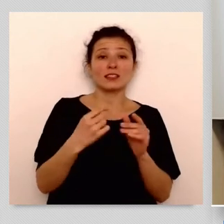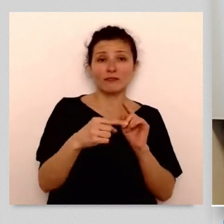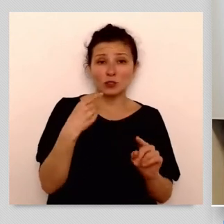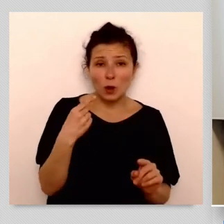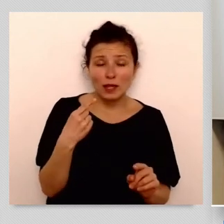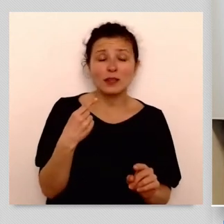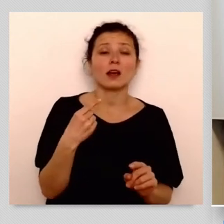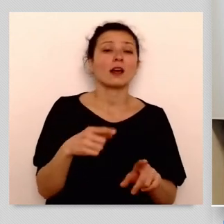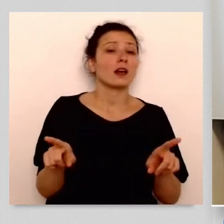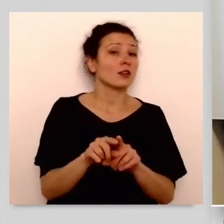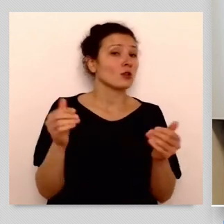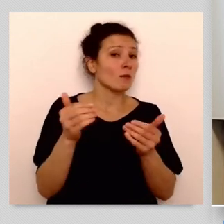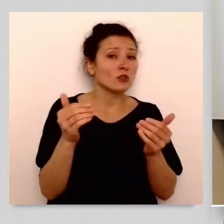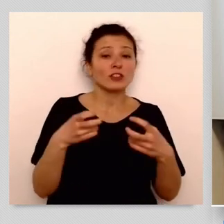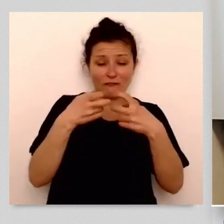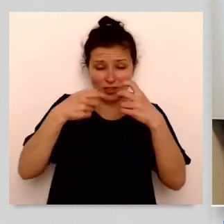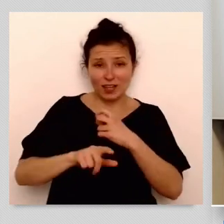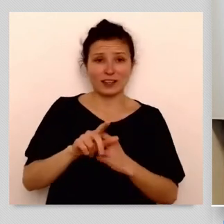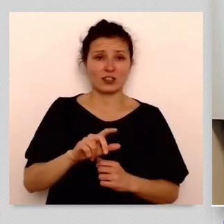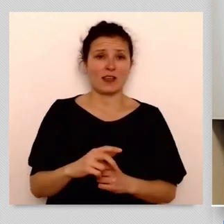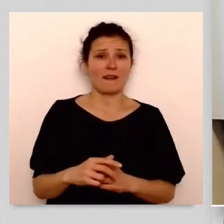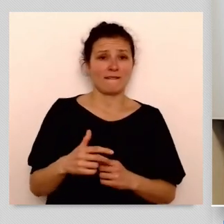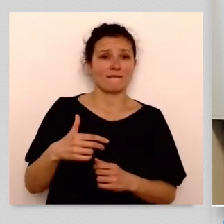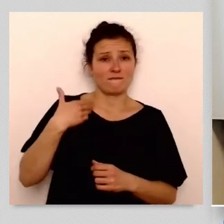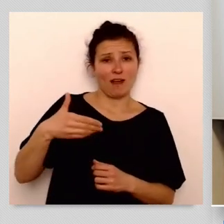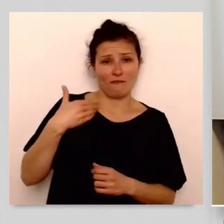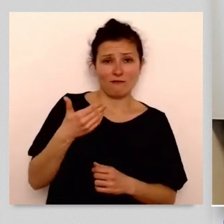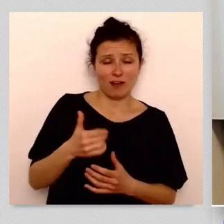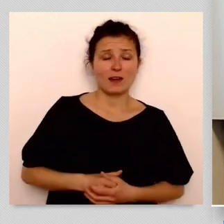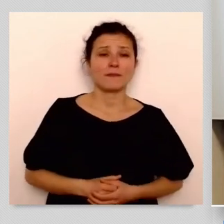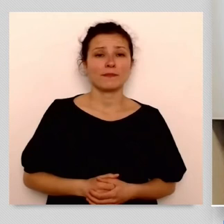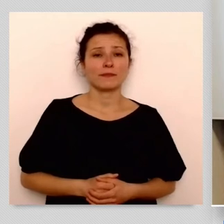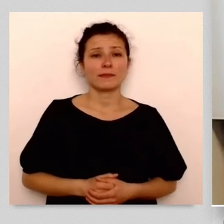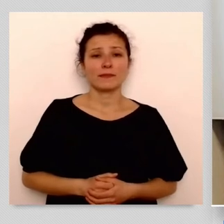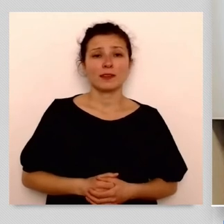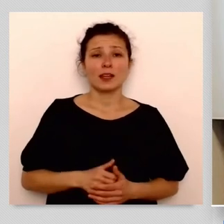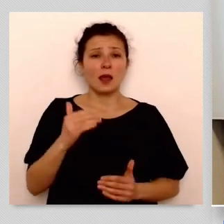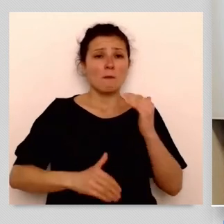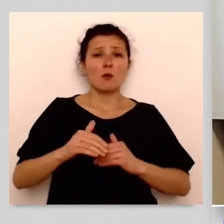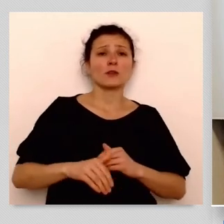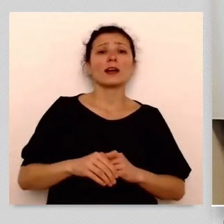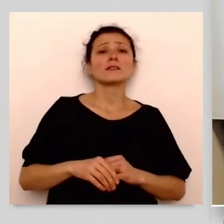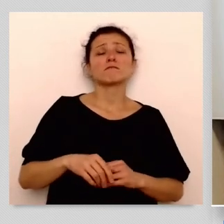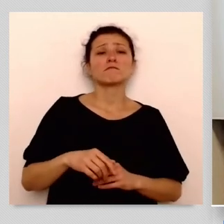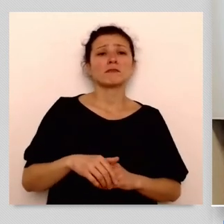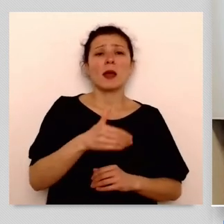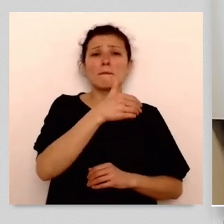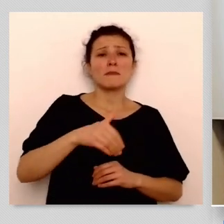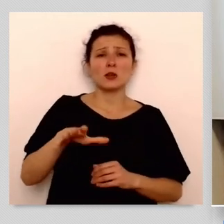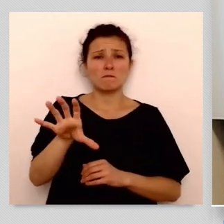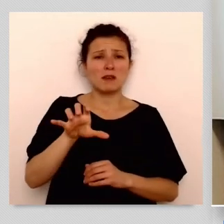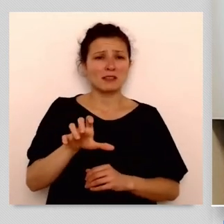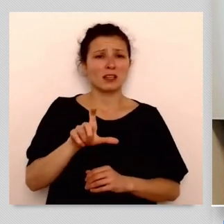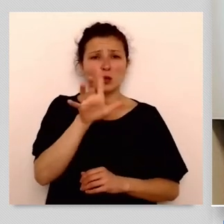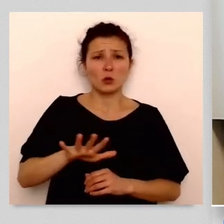wypowiedzi internetowej. I po prostu tam ponad 1,5 miliona ludzi wzięło